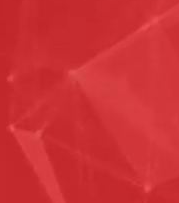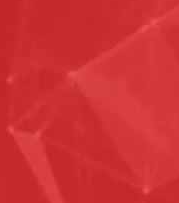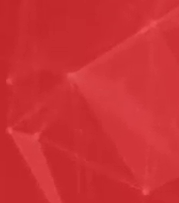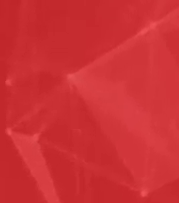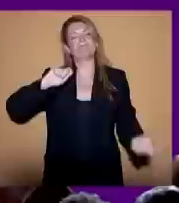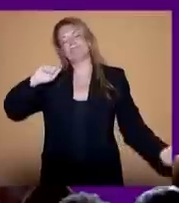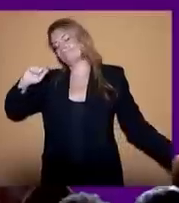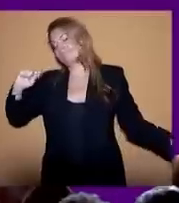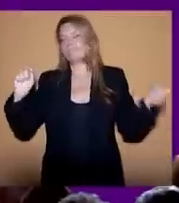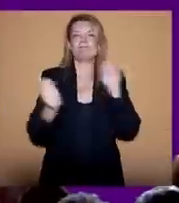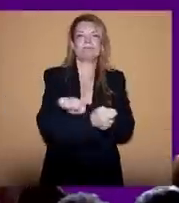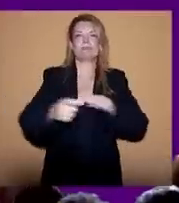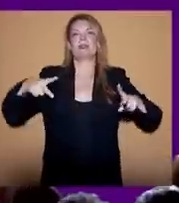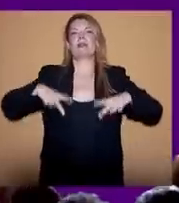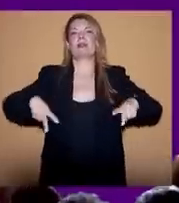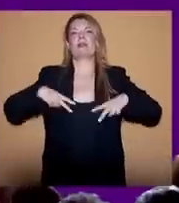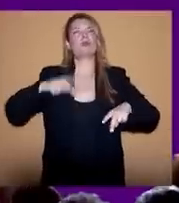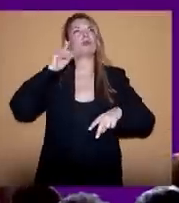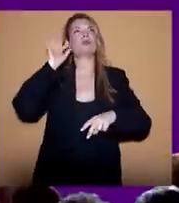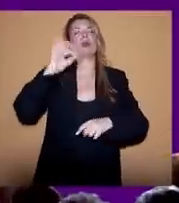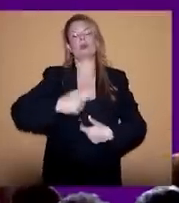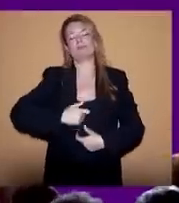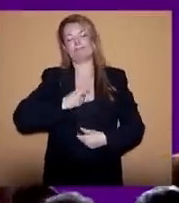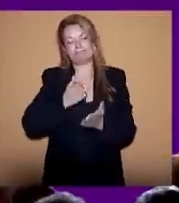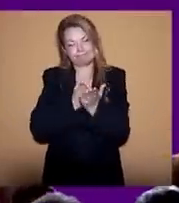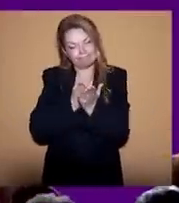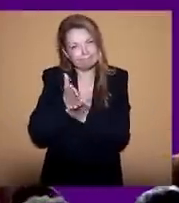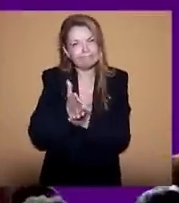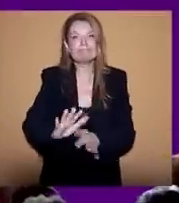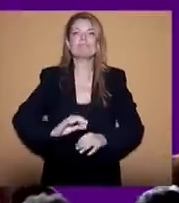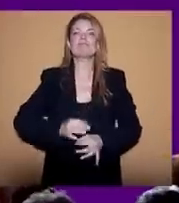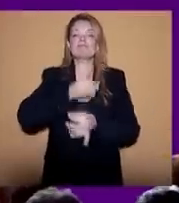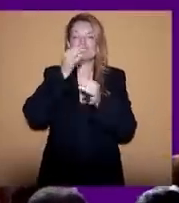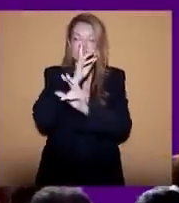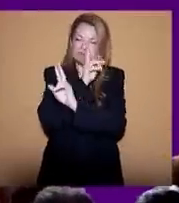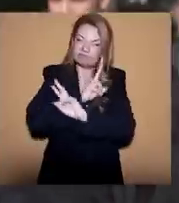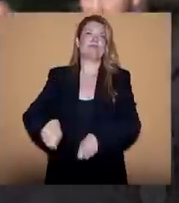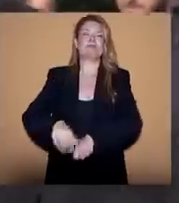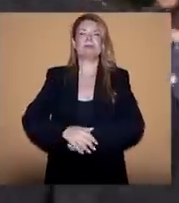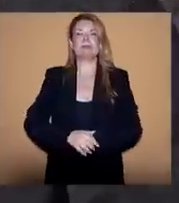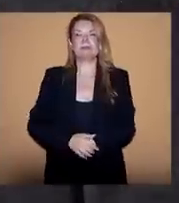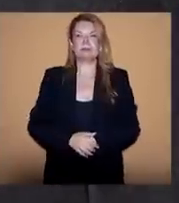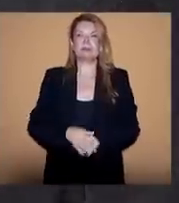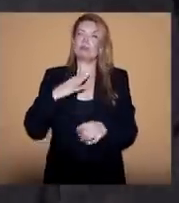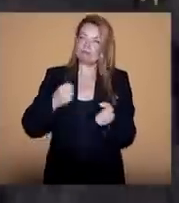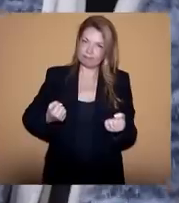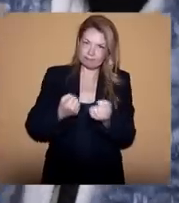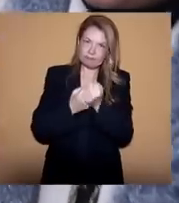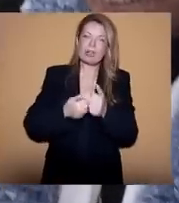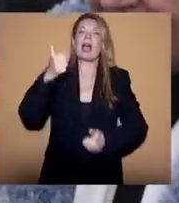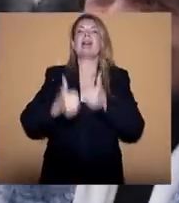κράτος για περισσότερη αξιοκρατία, λογοδοσία και δικαιοσύνη. Ενισχύουμε τον